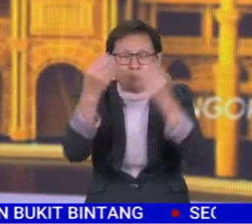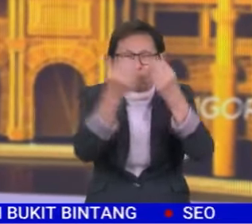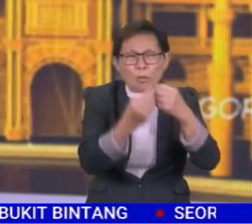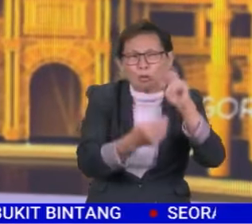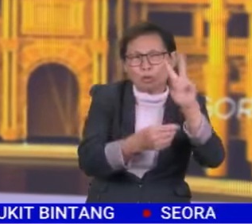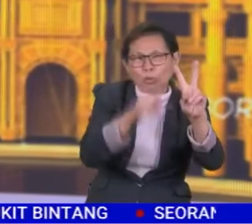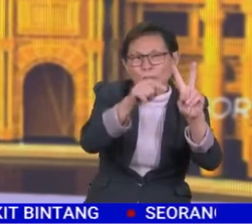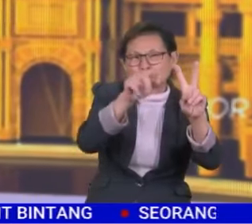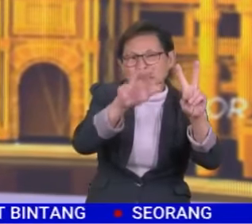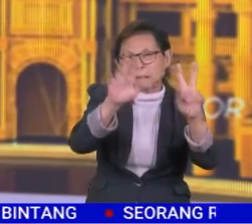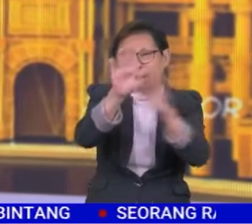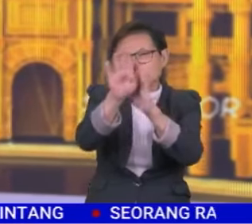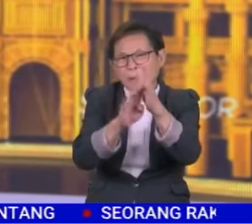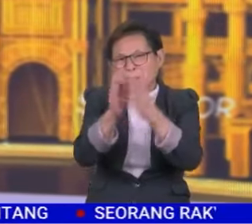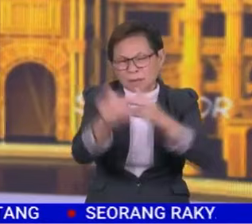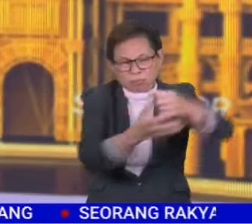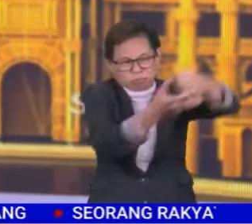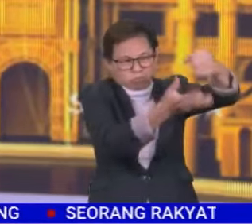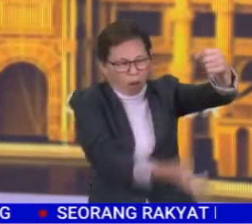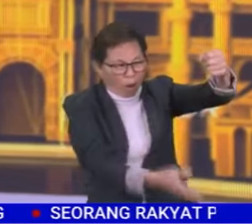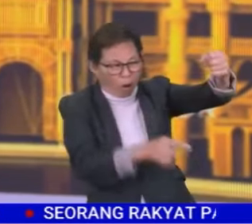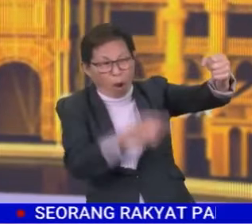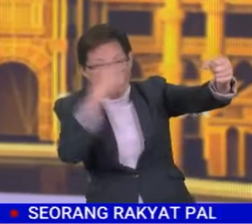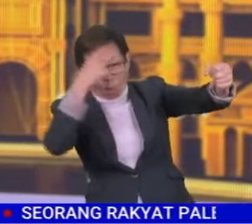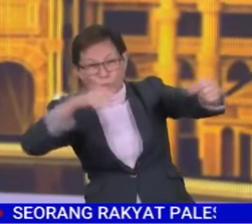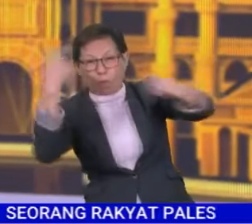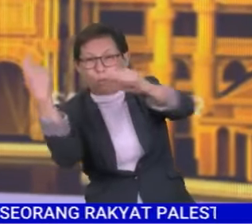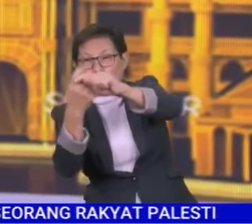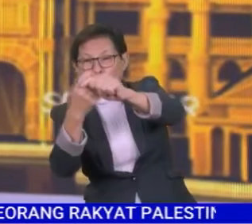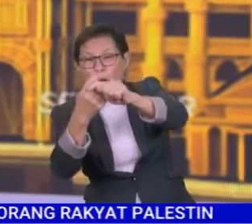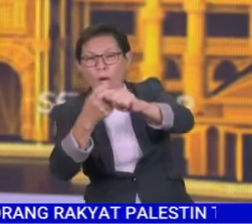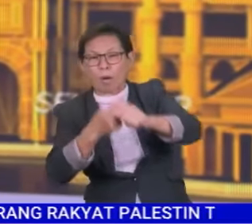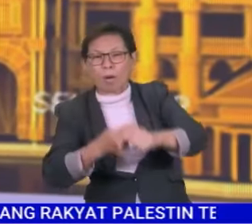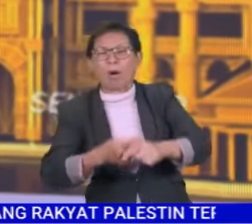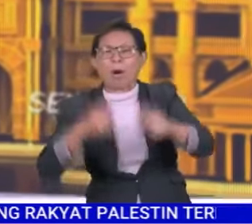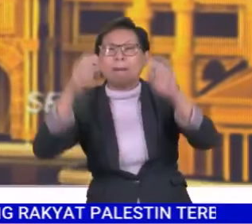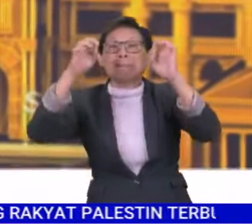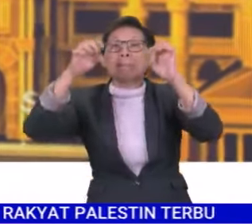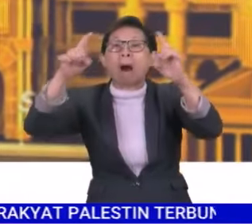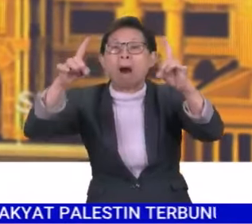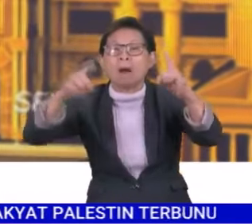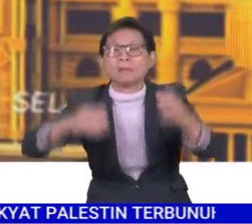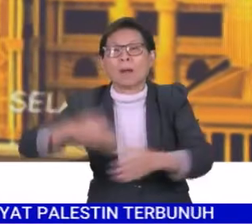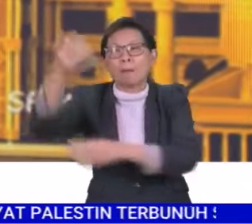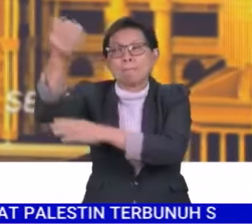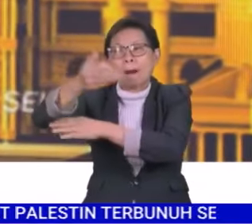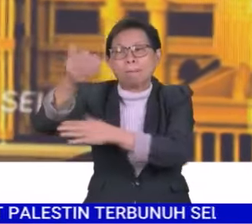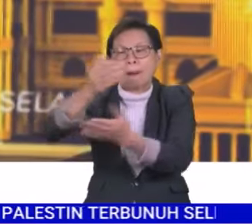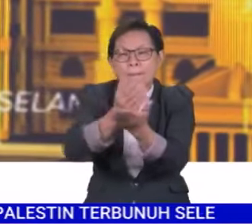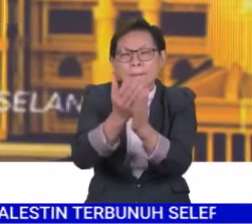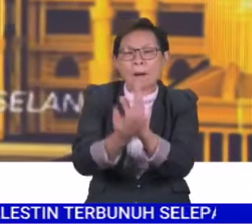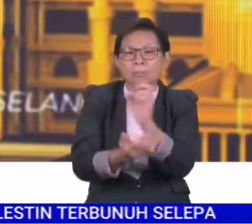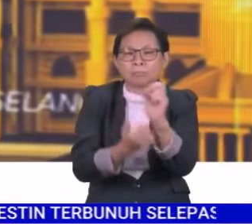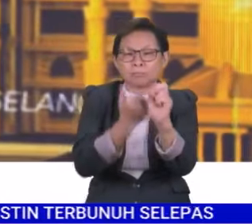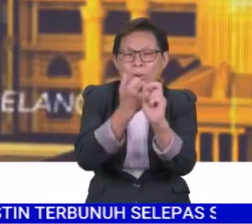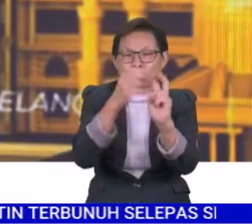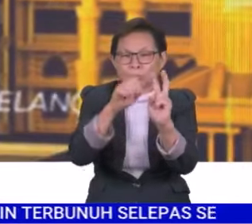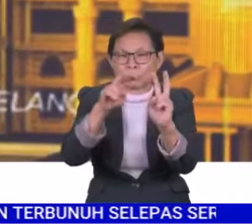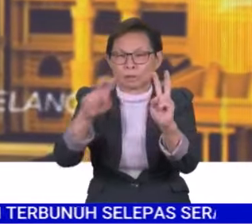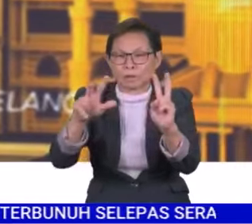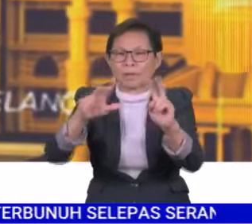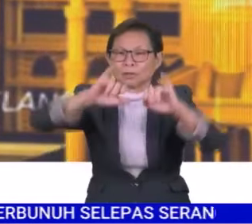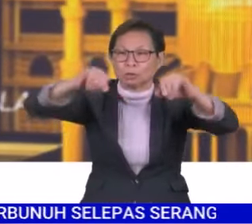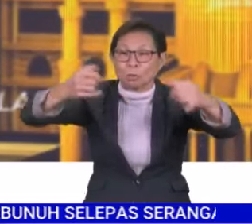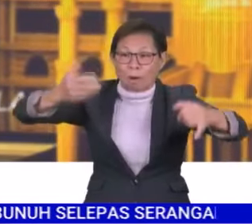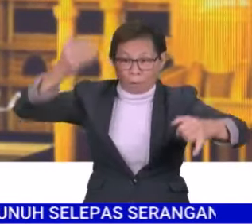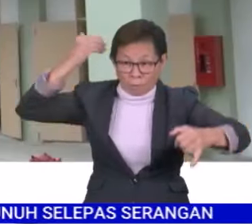sejumlah RM2.3 bilion peruntukan bagi membina infrastruktur pendidikan dibentangkan menerusi Belanjawan 2023